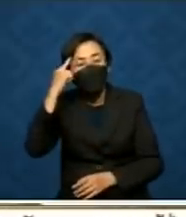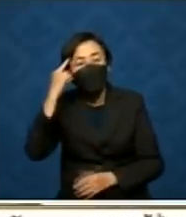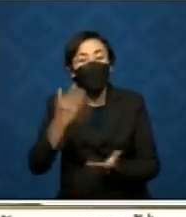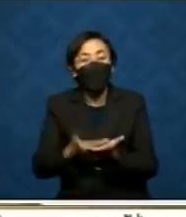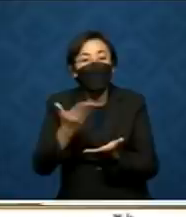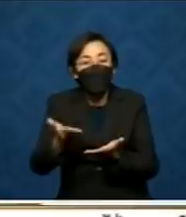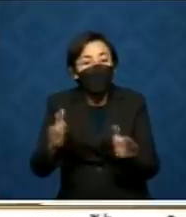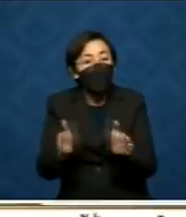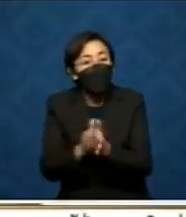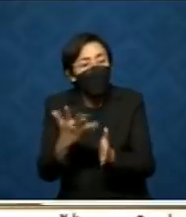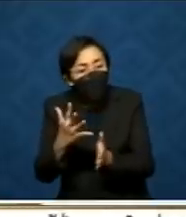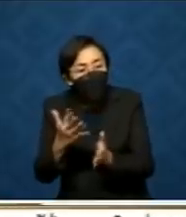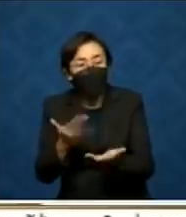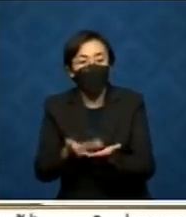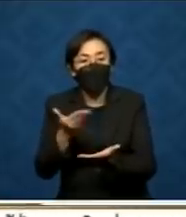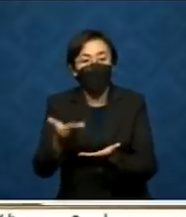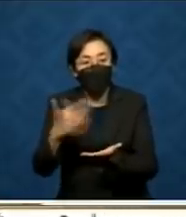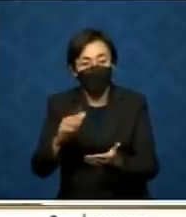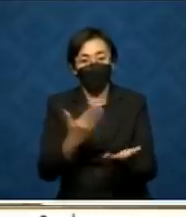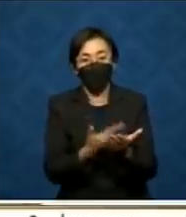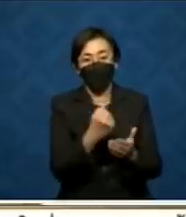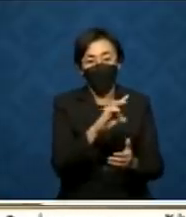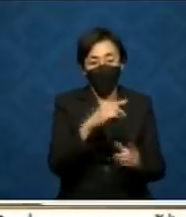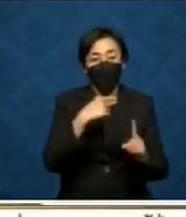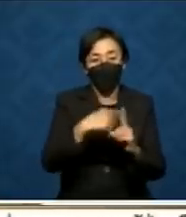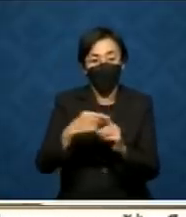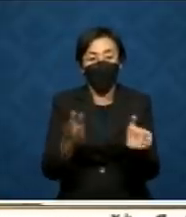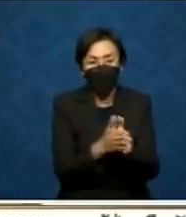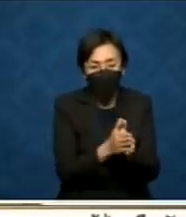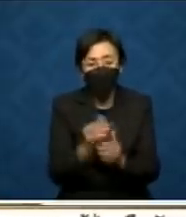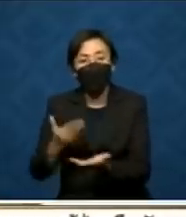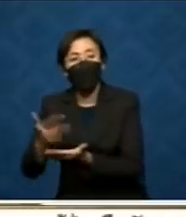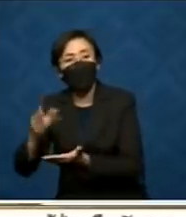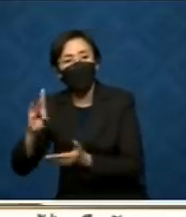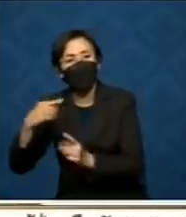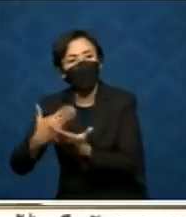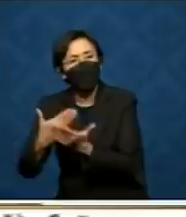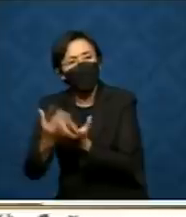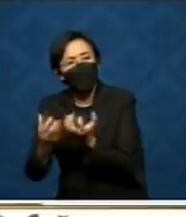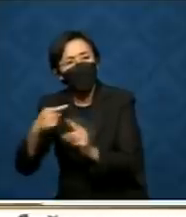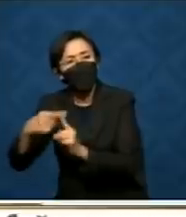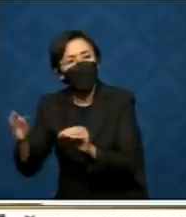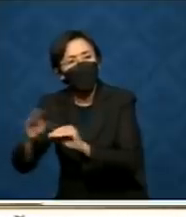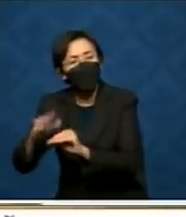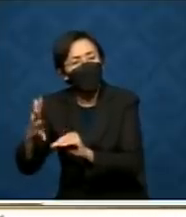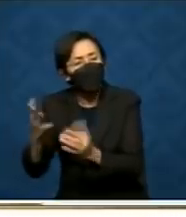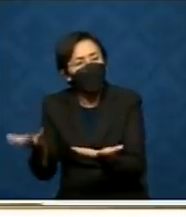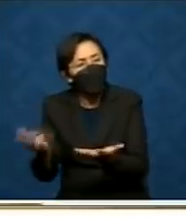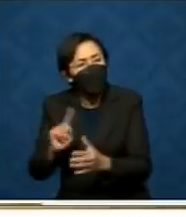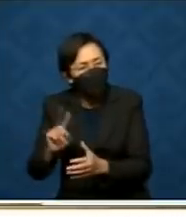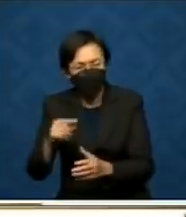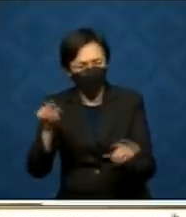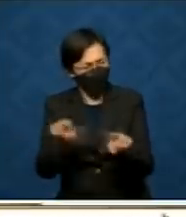นั้นไม่รวมในตอนเปิดม่วนซื้อตอนนั้นน่ะตอน 17บาทรวมไอ้ตอน 8บาทไม่รวมเป็นไปไม่ได้ถ้ารวมก็ต้องรวม